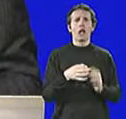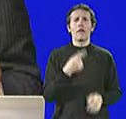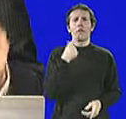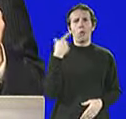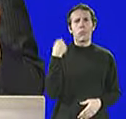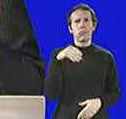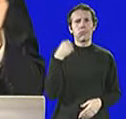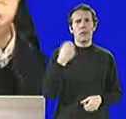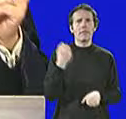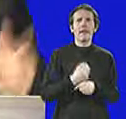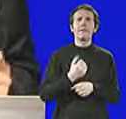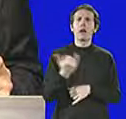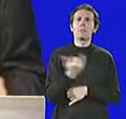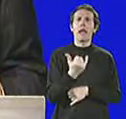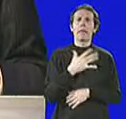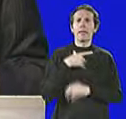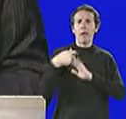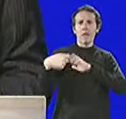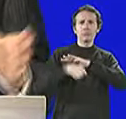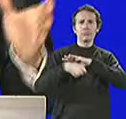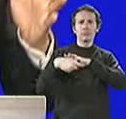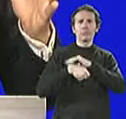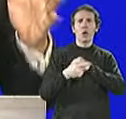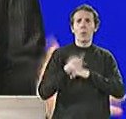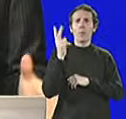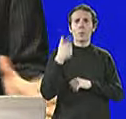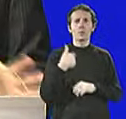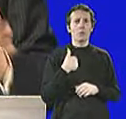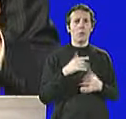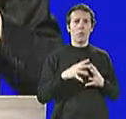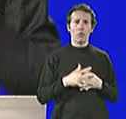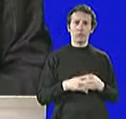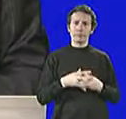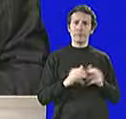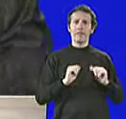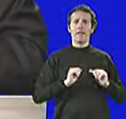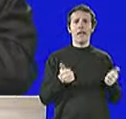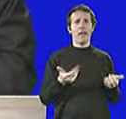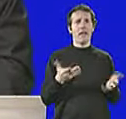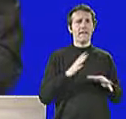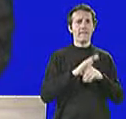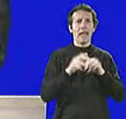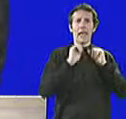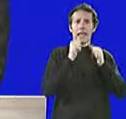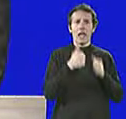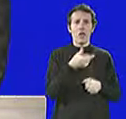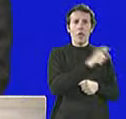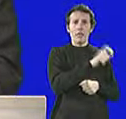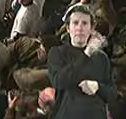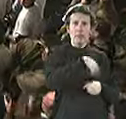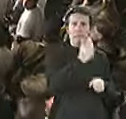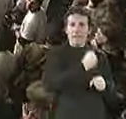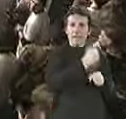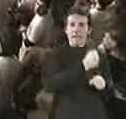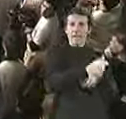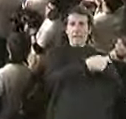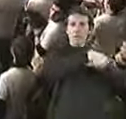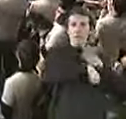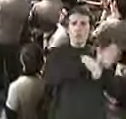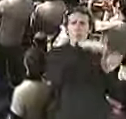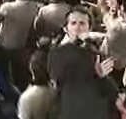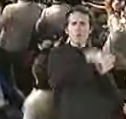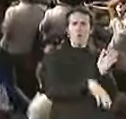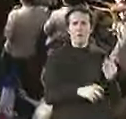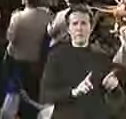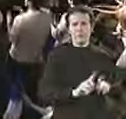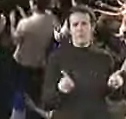parce qu'elle donne plus à celui qui ne ferait rien qu'à celui qui se donnent tant de mal. Ce n'est que